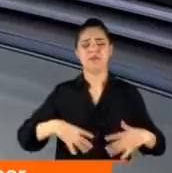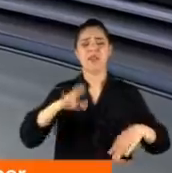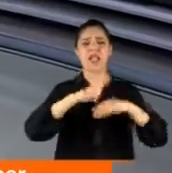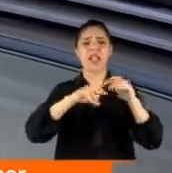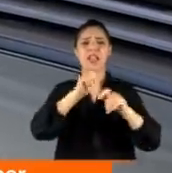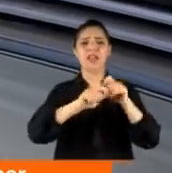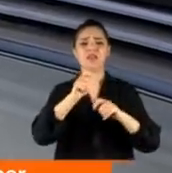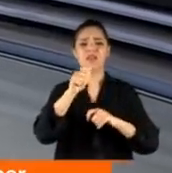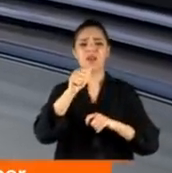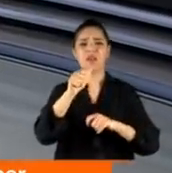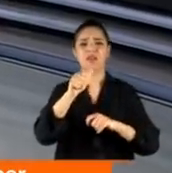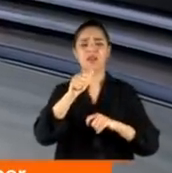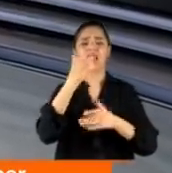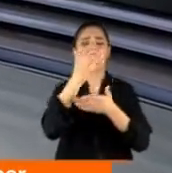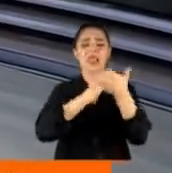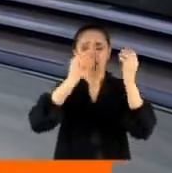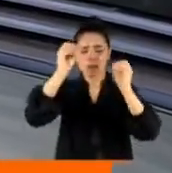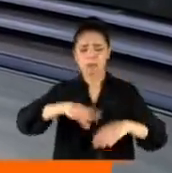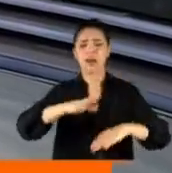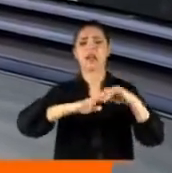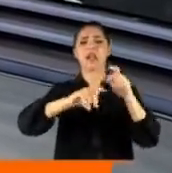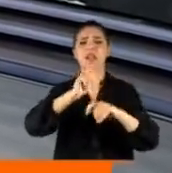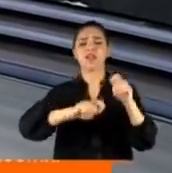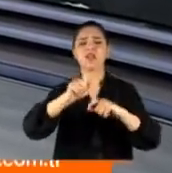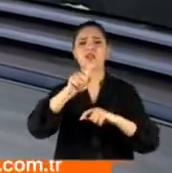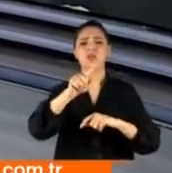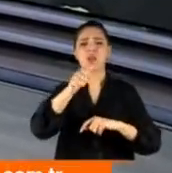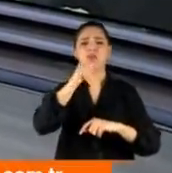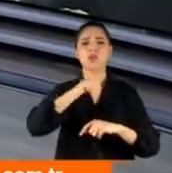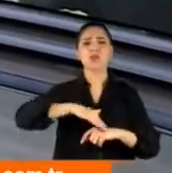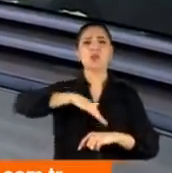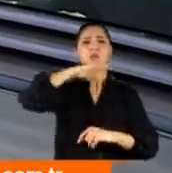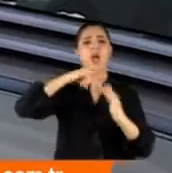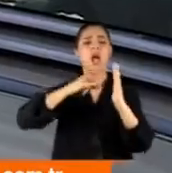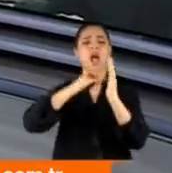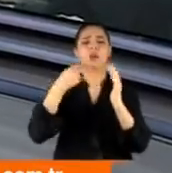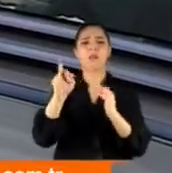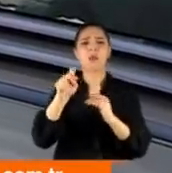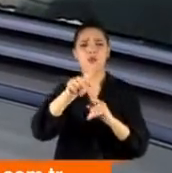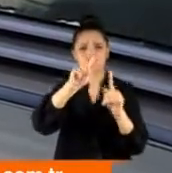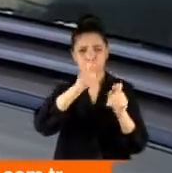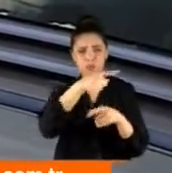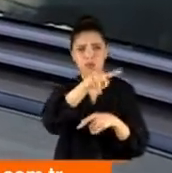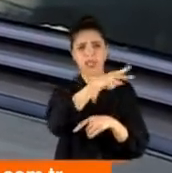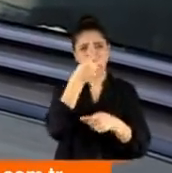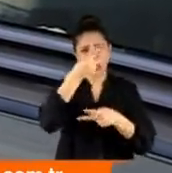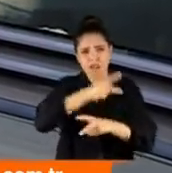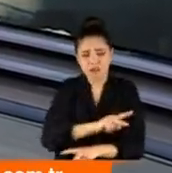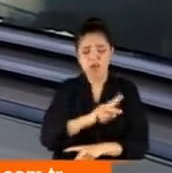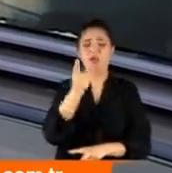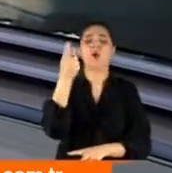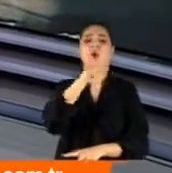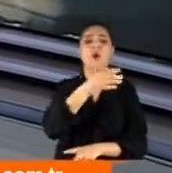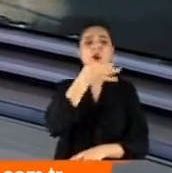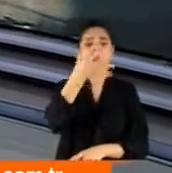inşaatın, daha doğrusu yarım bırakılan bir inşaatın su dolu asansör boşluğunda bulunmuştu. Dün aktarmıştık. İşte o acı olay sonrası biz